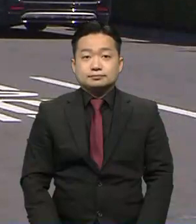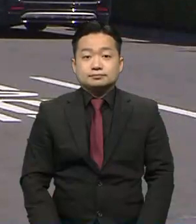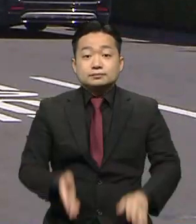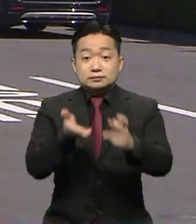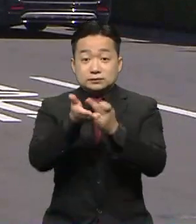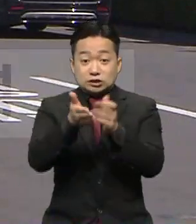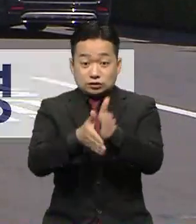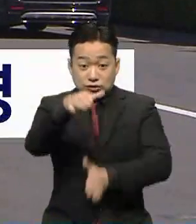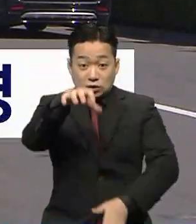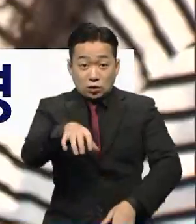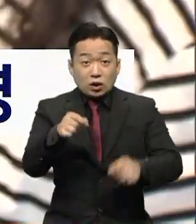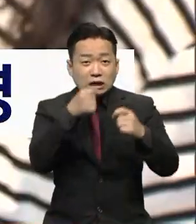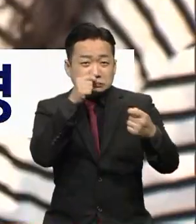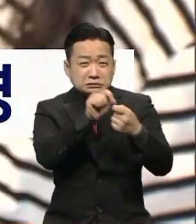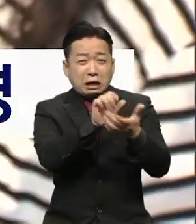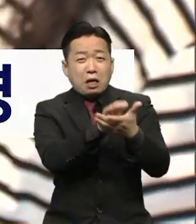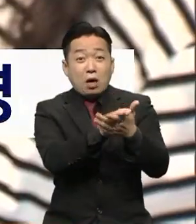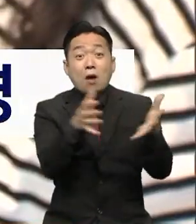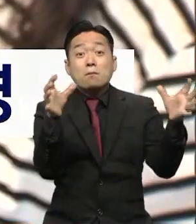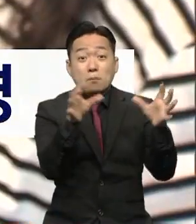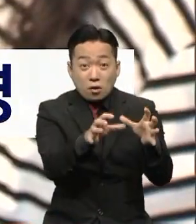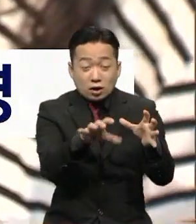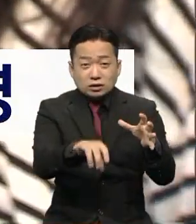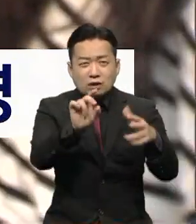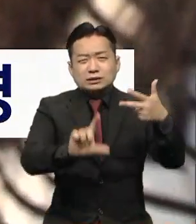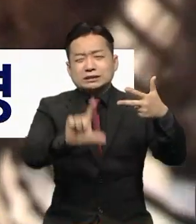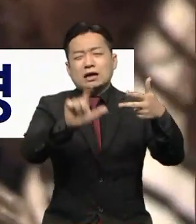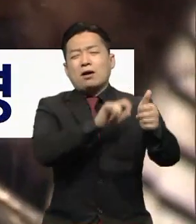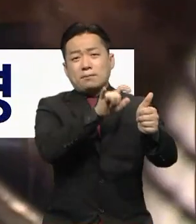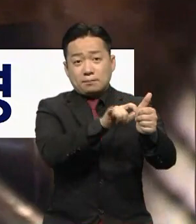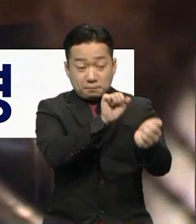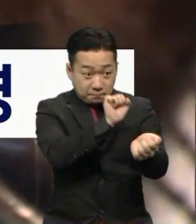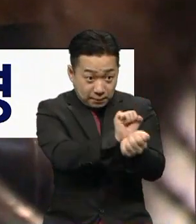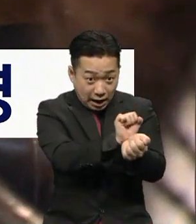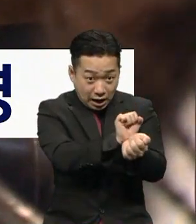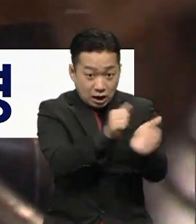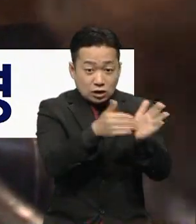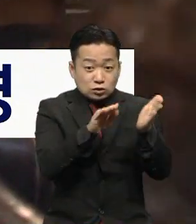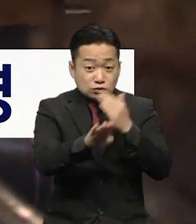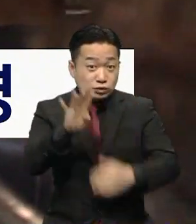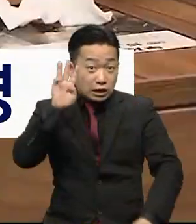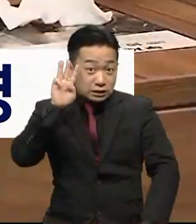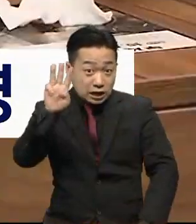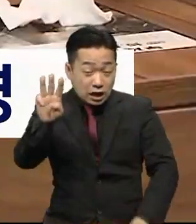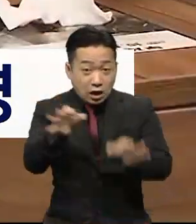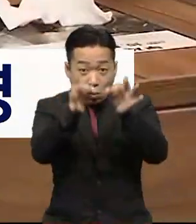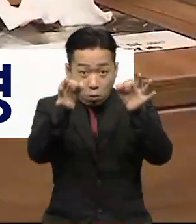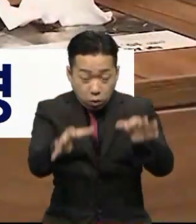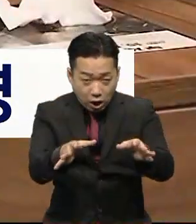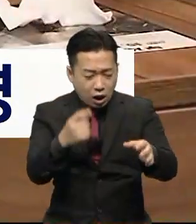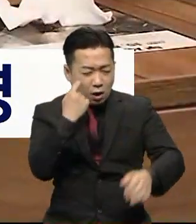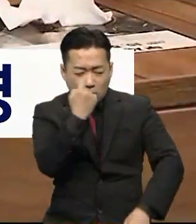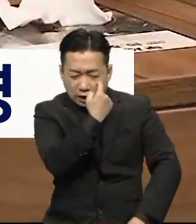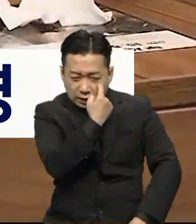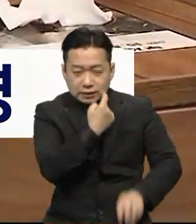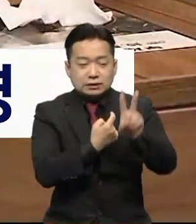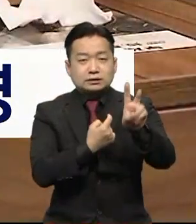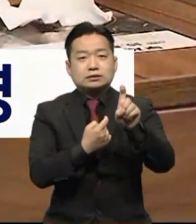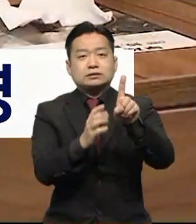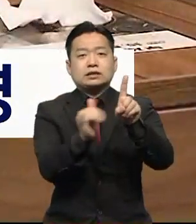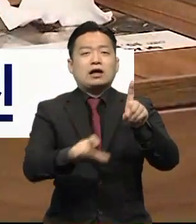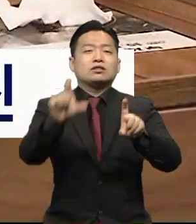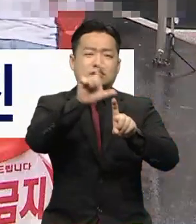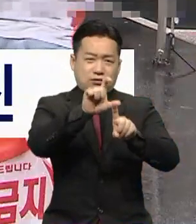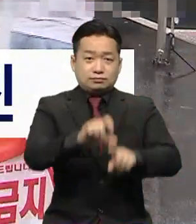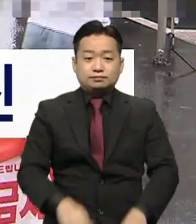제주시 지인 모임에선 지난 7일 첫 확진자가 나온 뒤 사흘 만에 21명이 더 확진됐습니다.